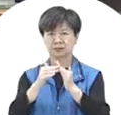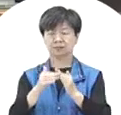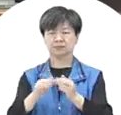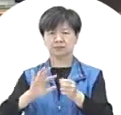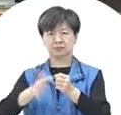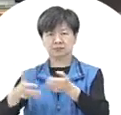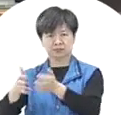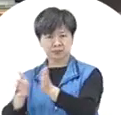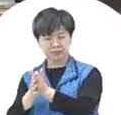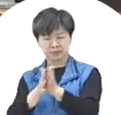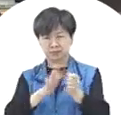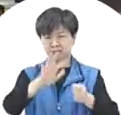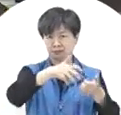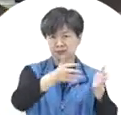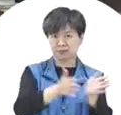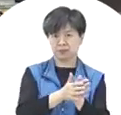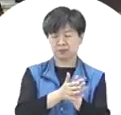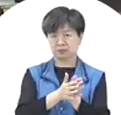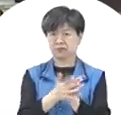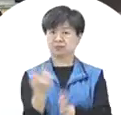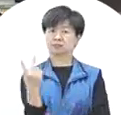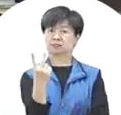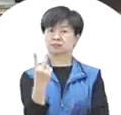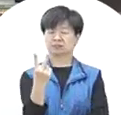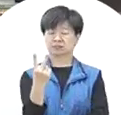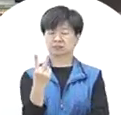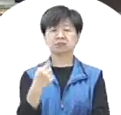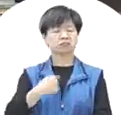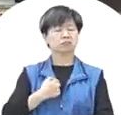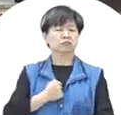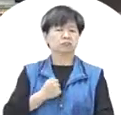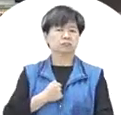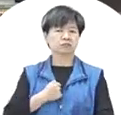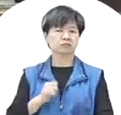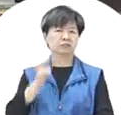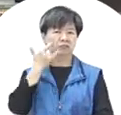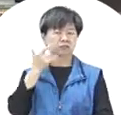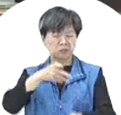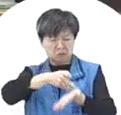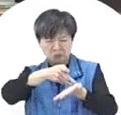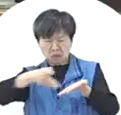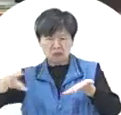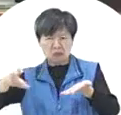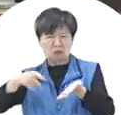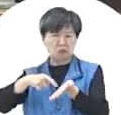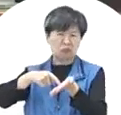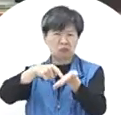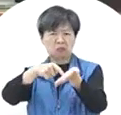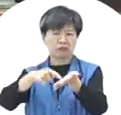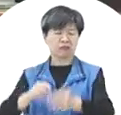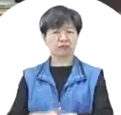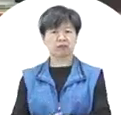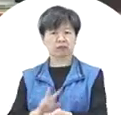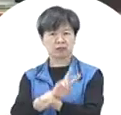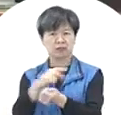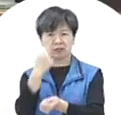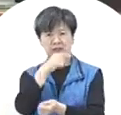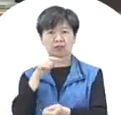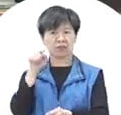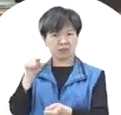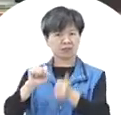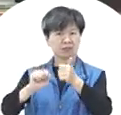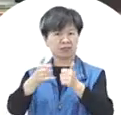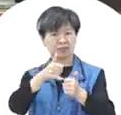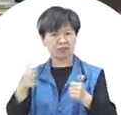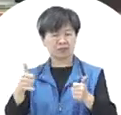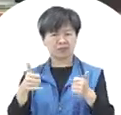部和高中部，但据我所知，家长联署经过林口那边的议员开